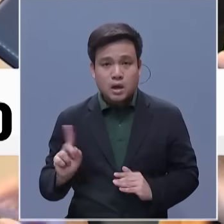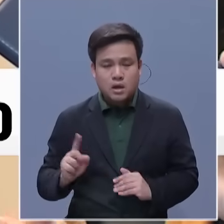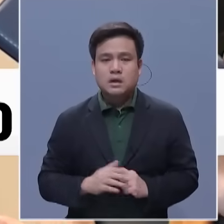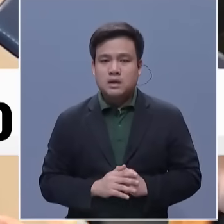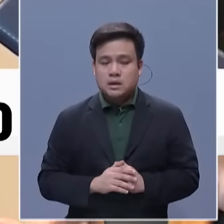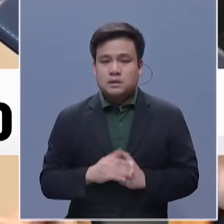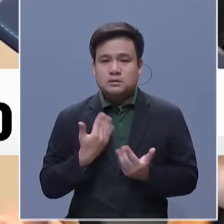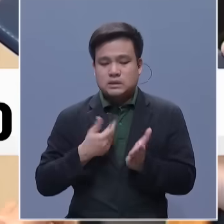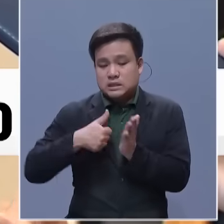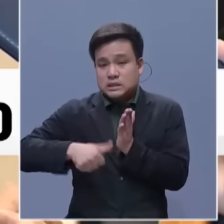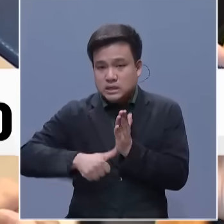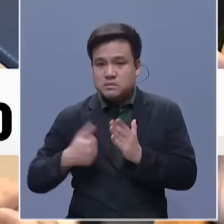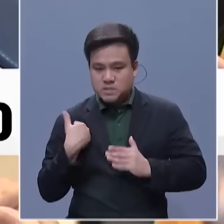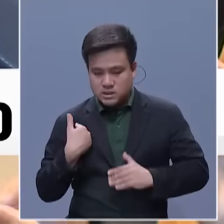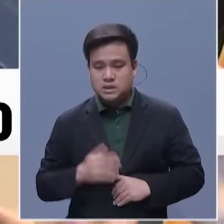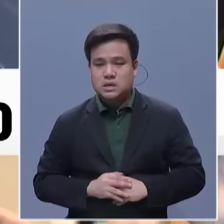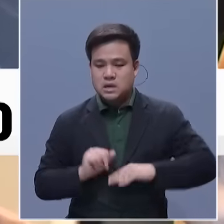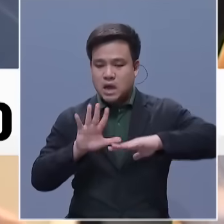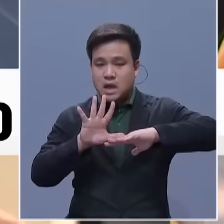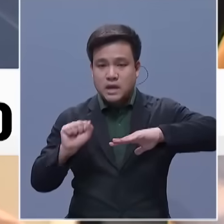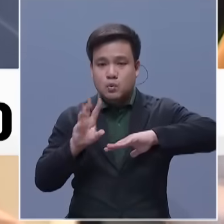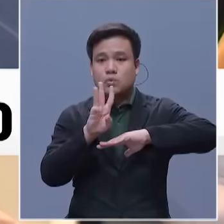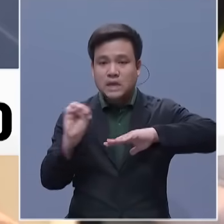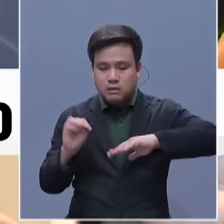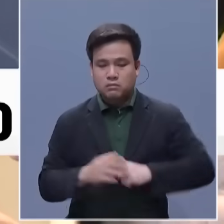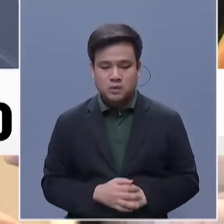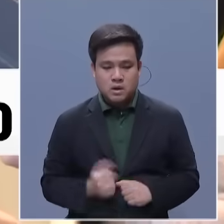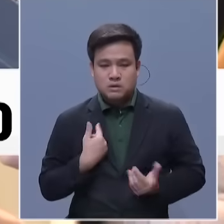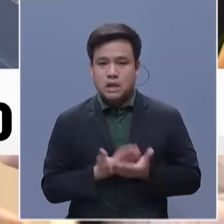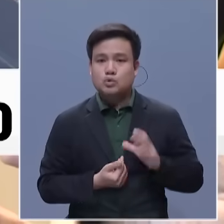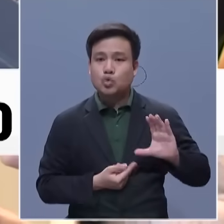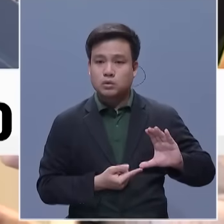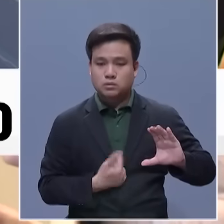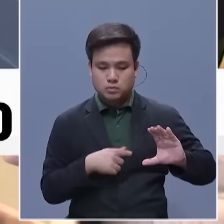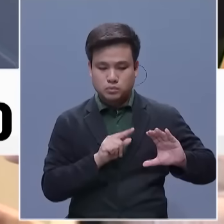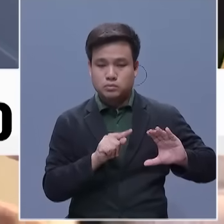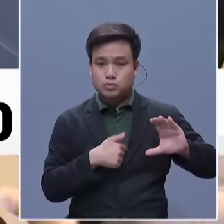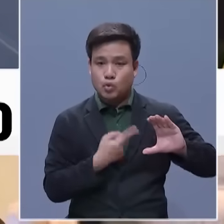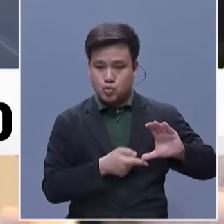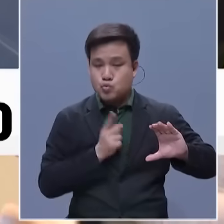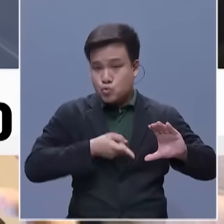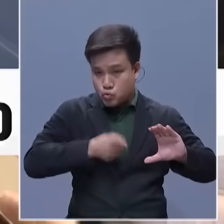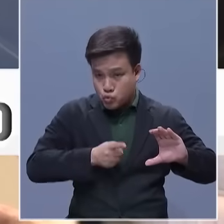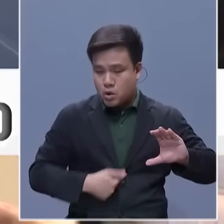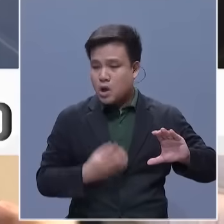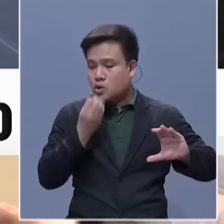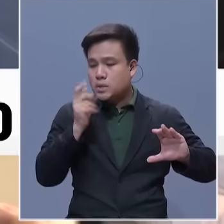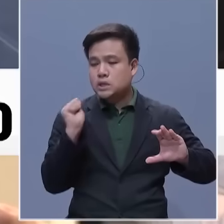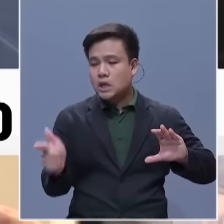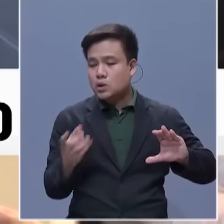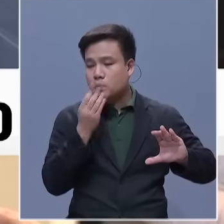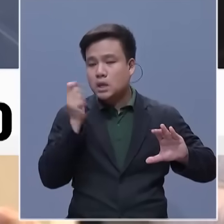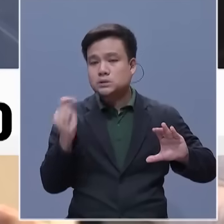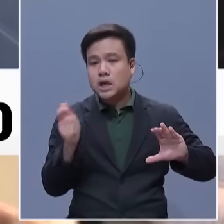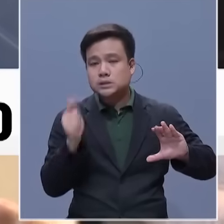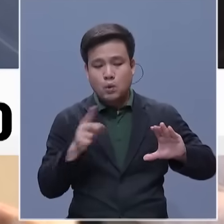ปัญญาแค่ชำระดอกเบี้ยไม่มีปัญญาชำระเงินต้นก็แปลว่าอะไรฮะชีวิตนี้ทั้งชีวิตไม่มีวันที่จะพ้นกับ